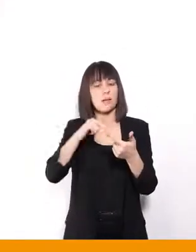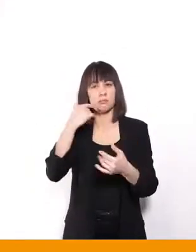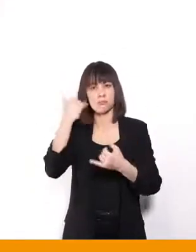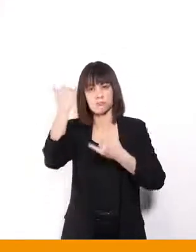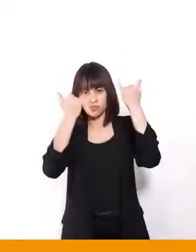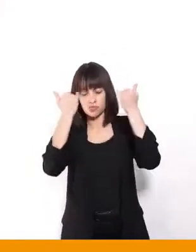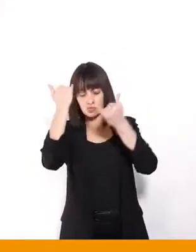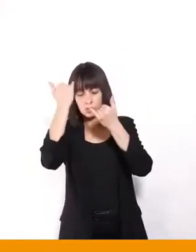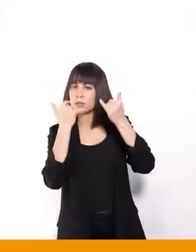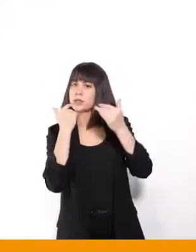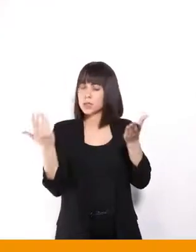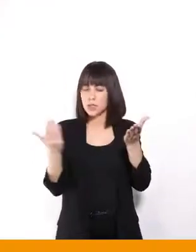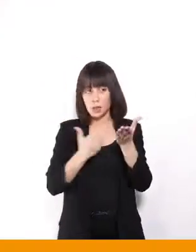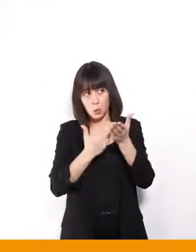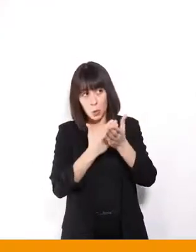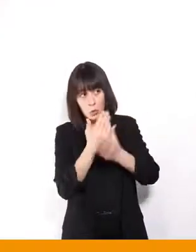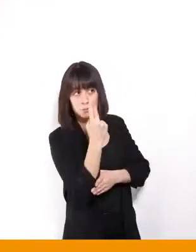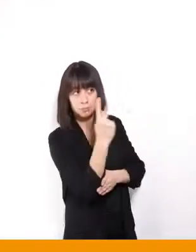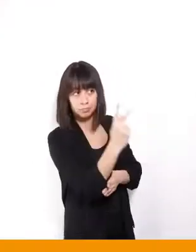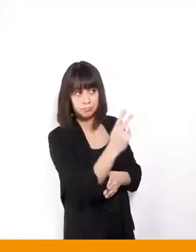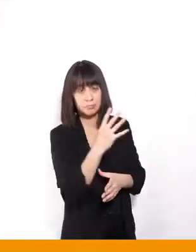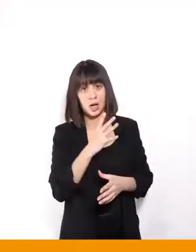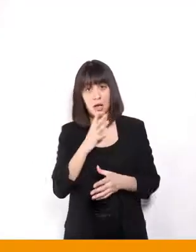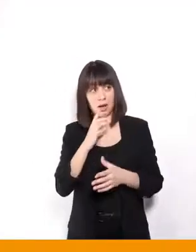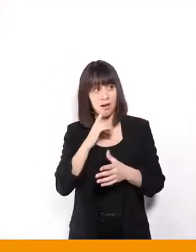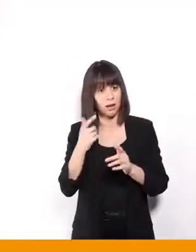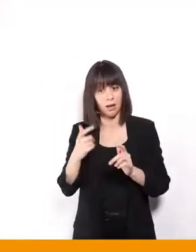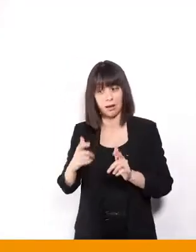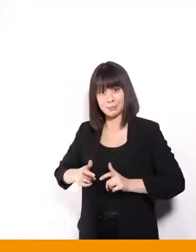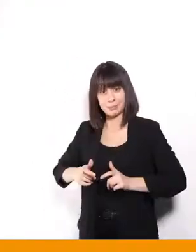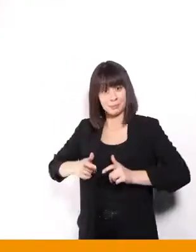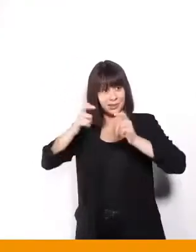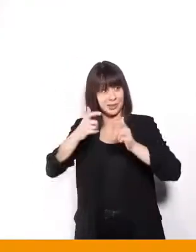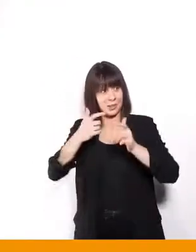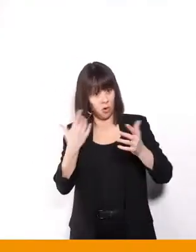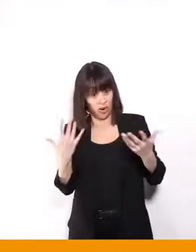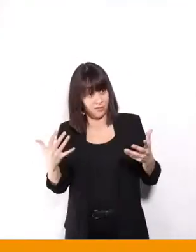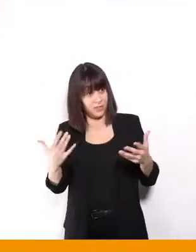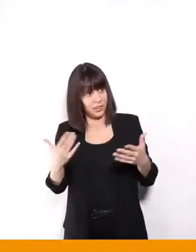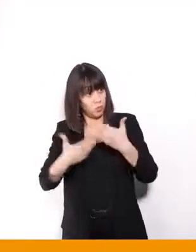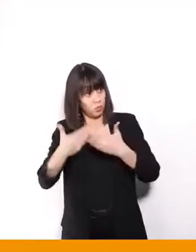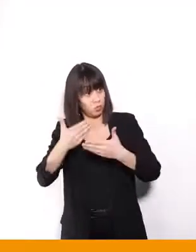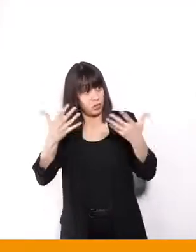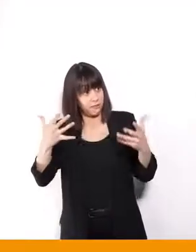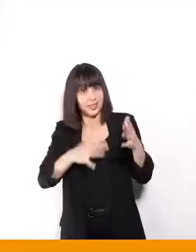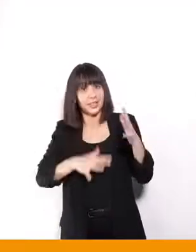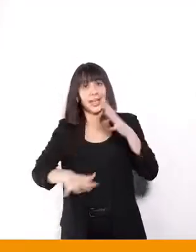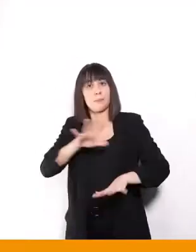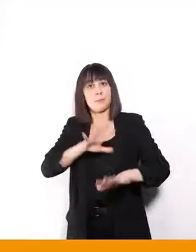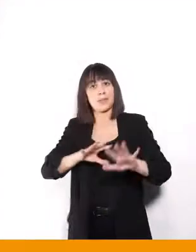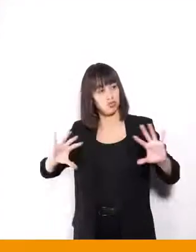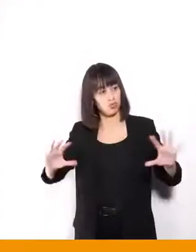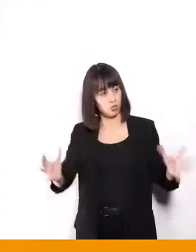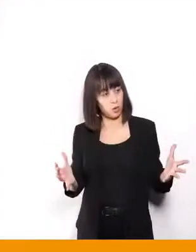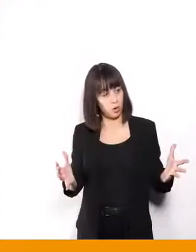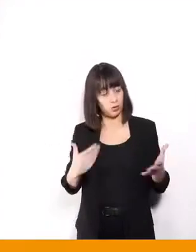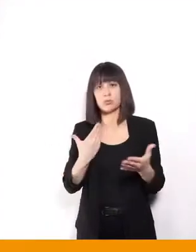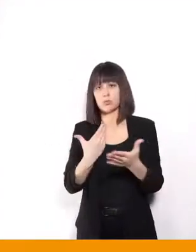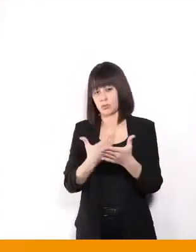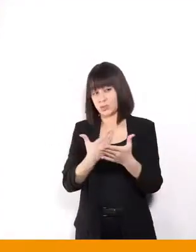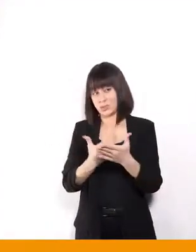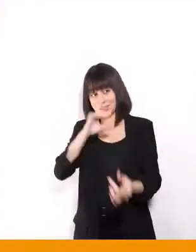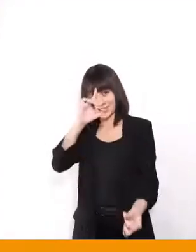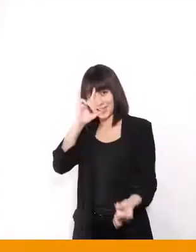par exemple tout ce qui relève de l'aménagement du bâti. Donc ça, c'est dans ma partie